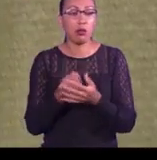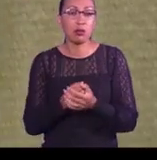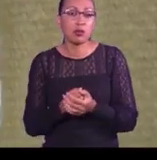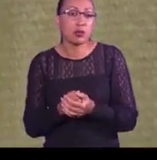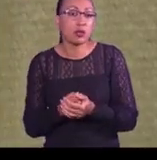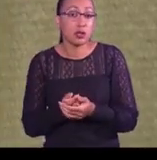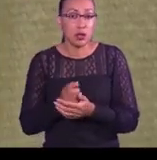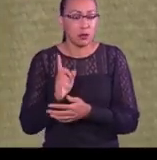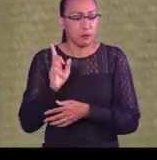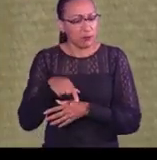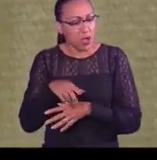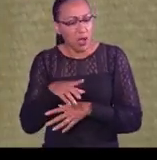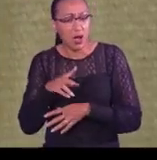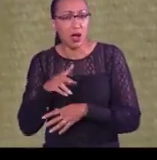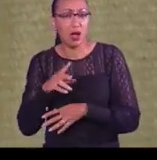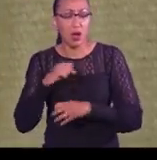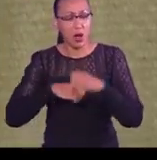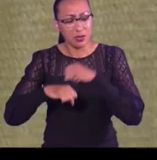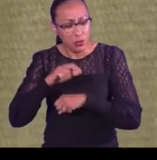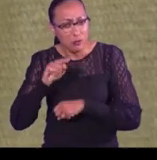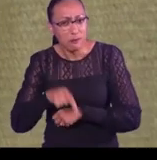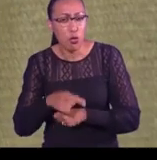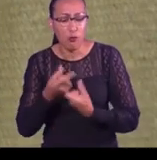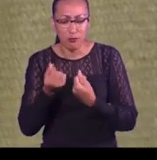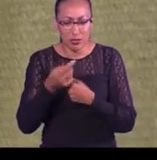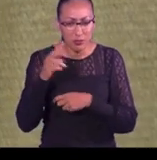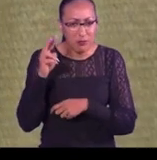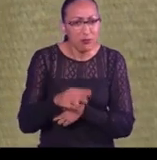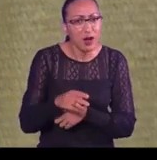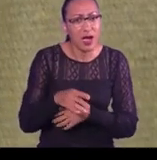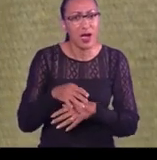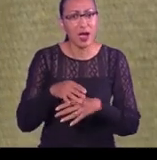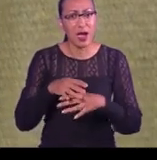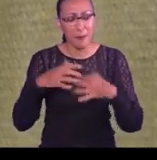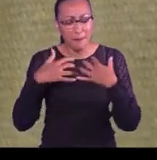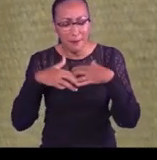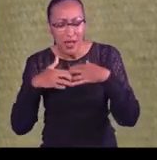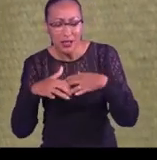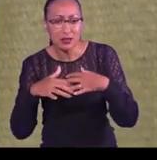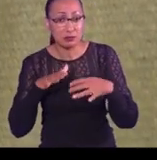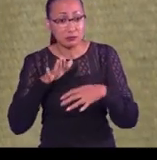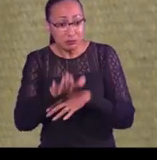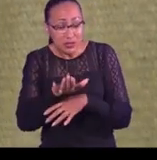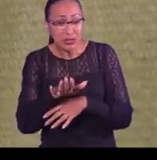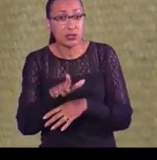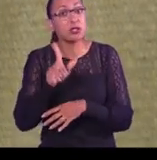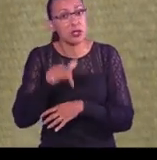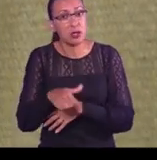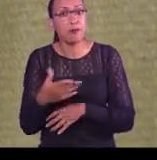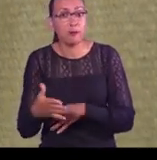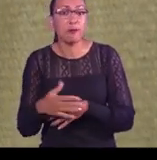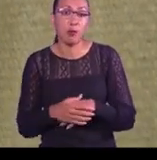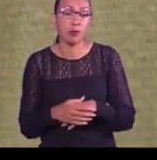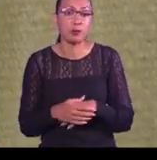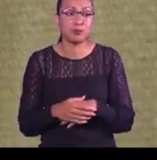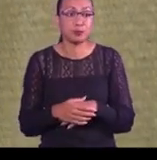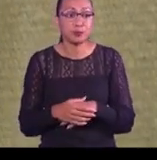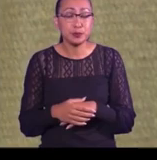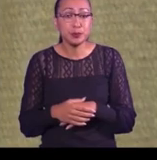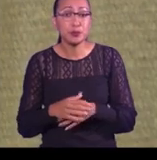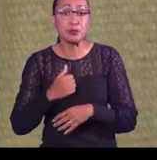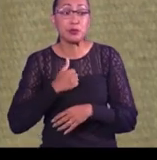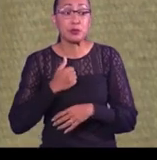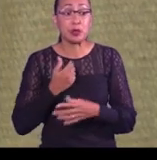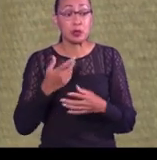faut avoir une vraie organisation, un vrai financement, des vrais mécanismes. Donc, personnellement, Monsieur le Président, j'aurais